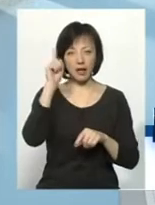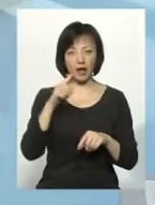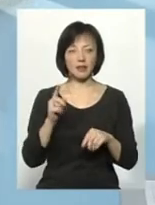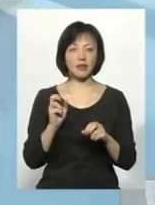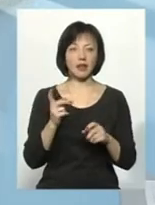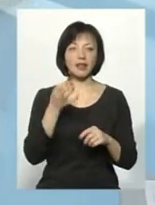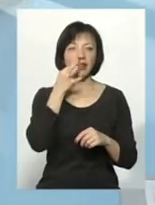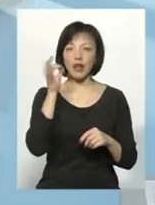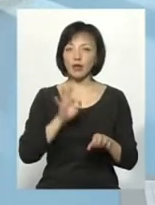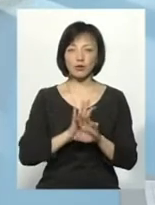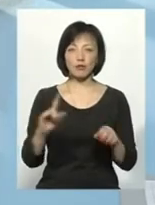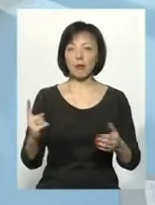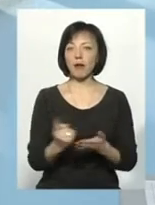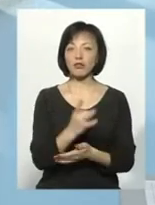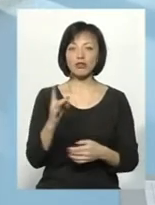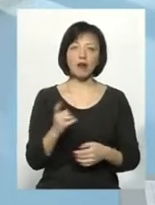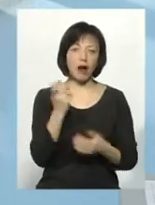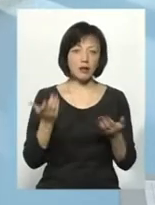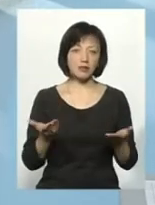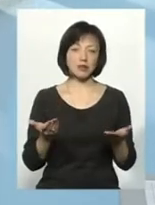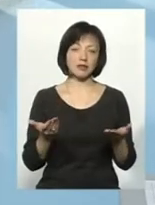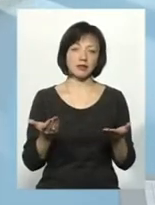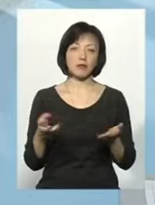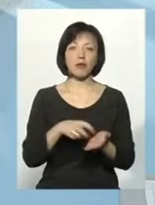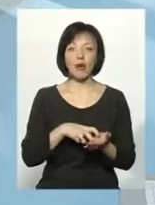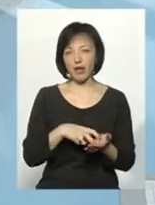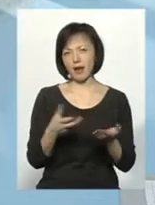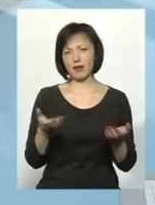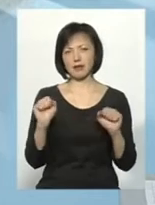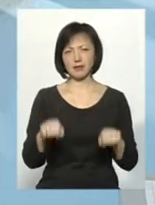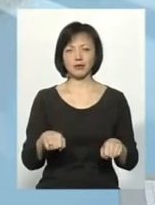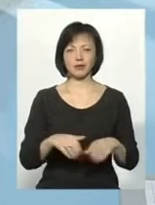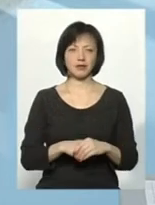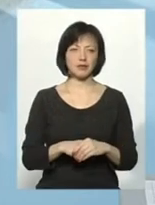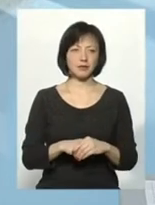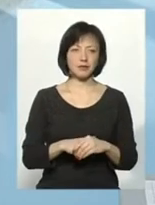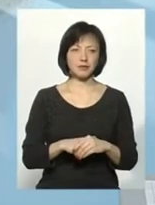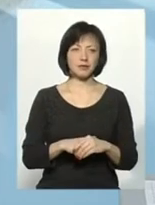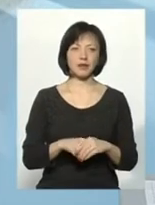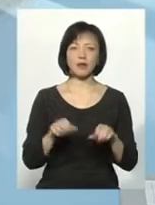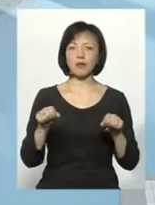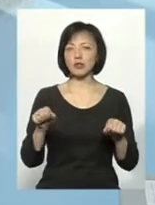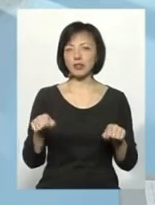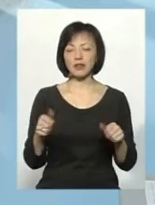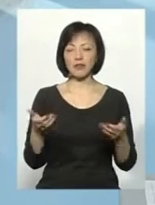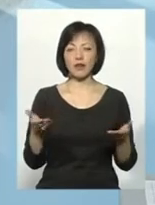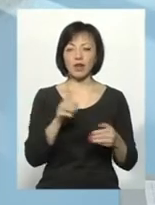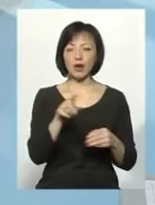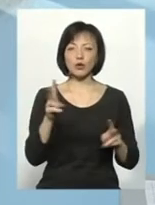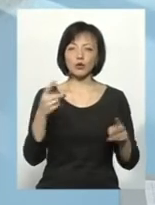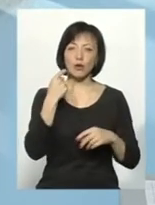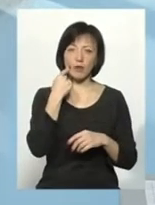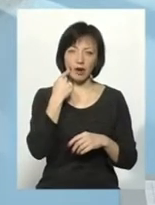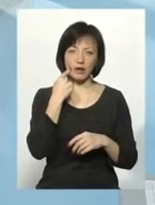недосвідчені, перший раз бояться. Мояться там, чи, можливо, їх хтось